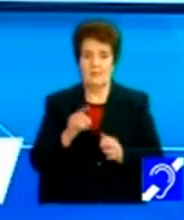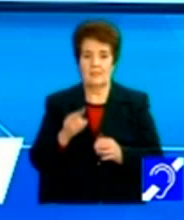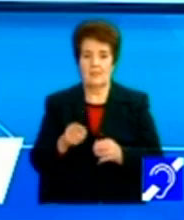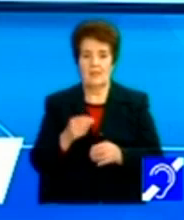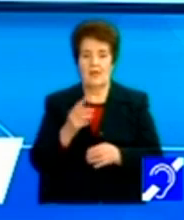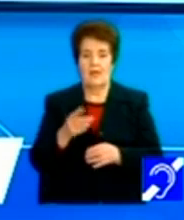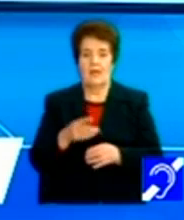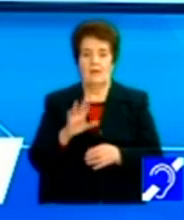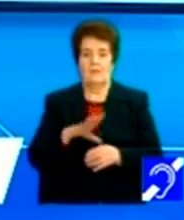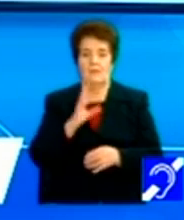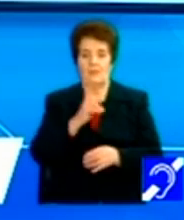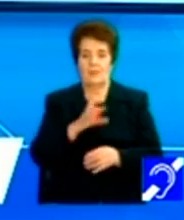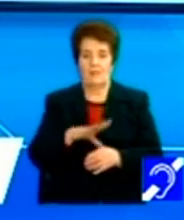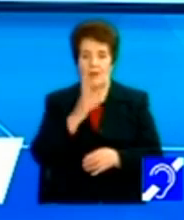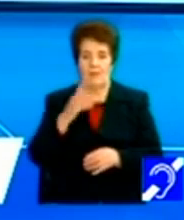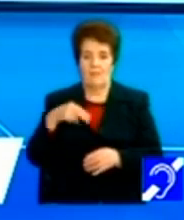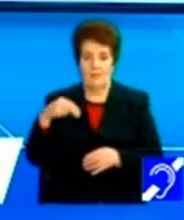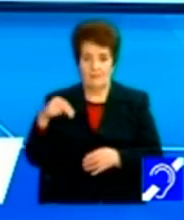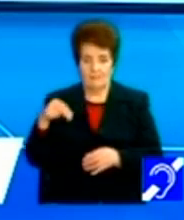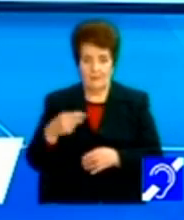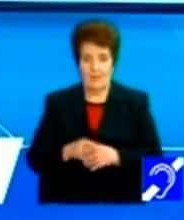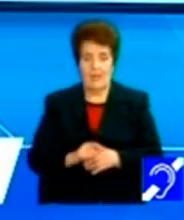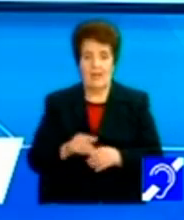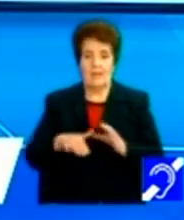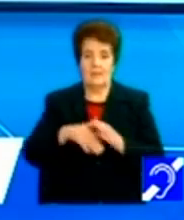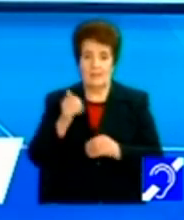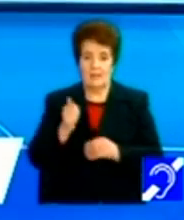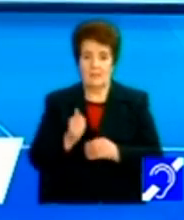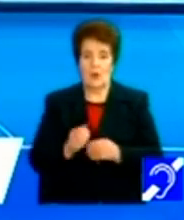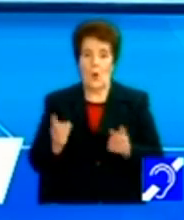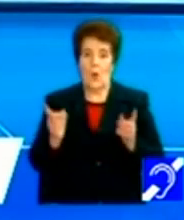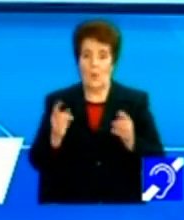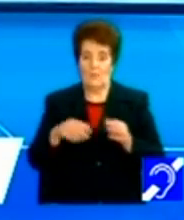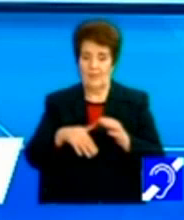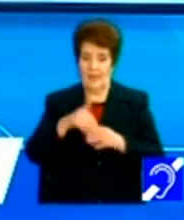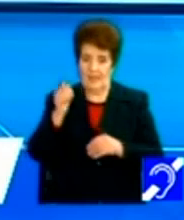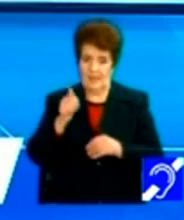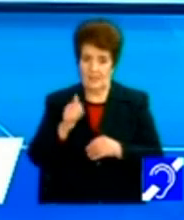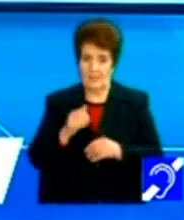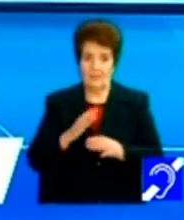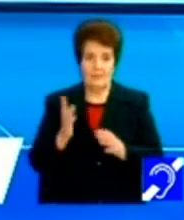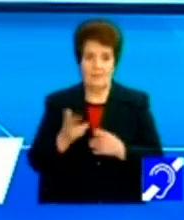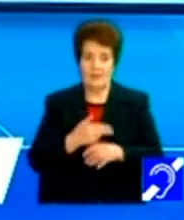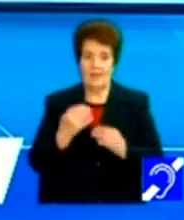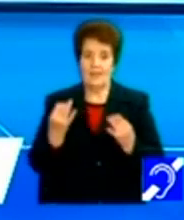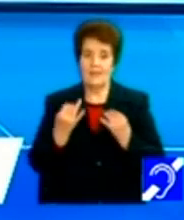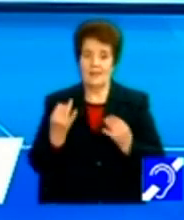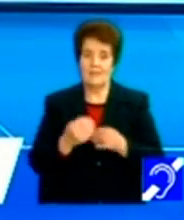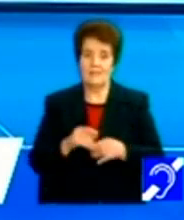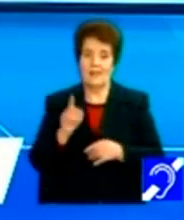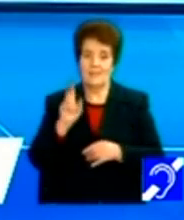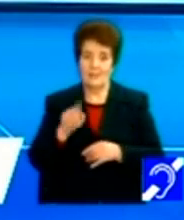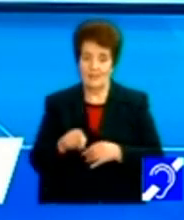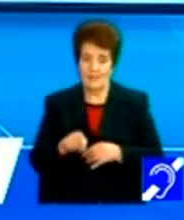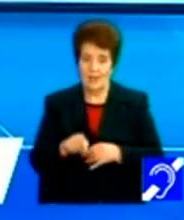funcția supremă în stat. Astăzi, tragerea la sorți ne-a rezervat o dezbatere foarte interesantă între cei doi candidați